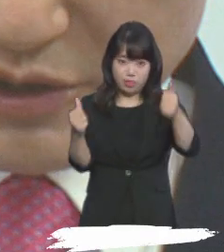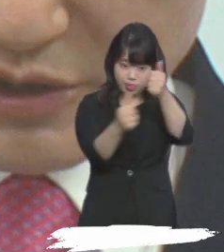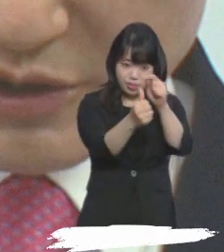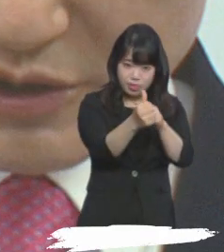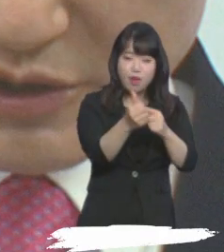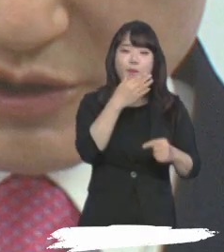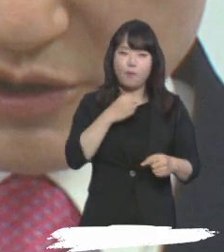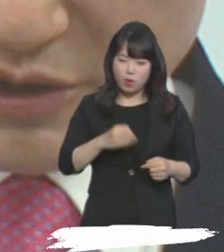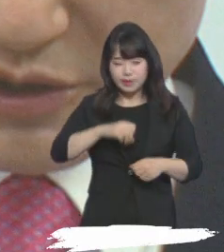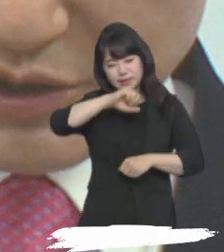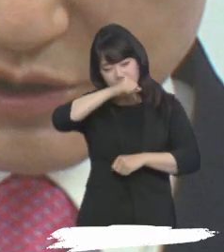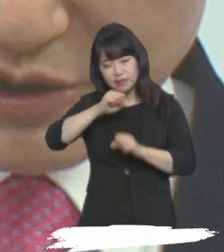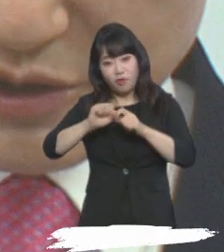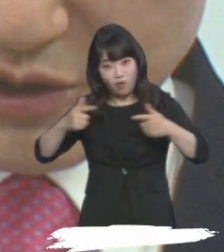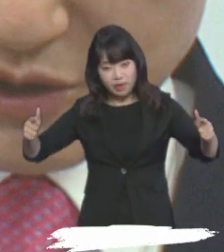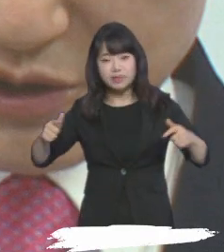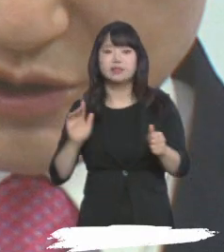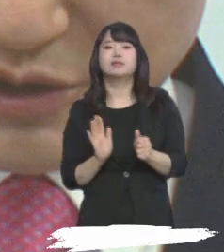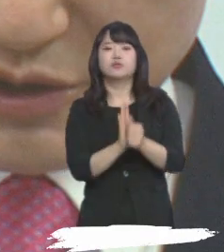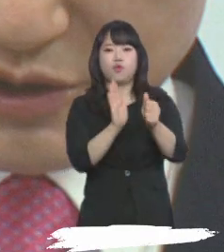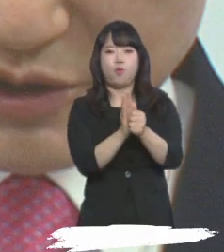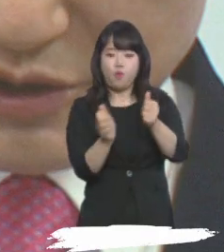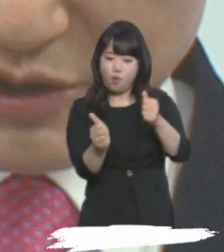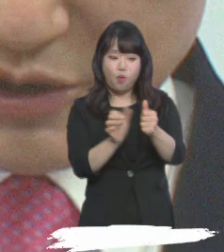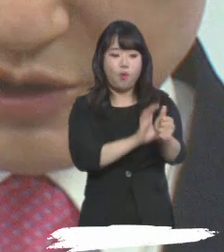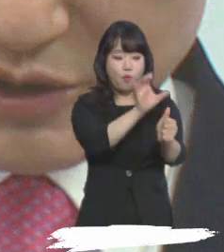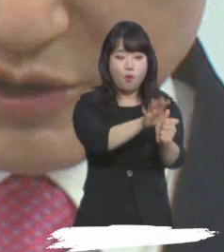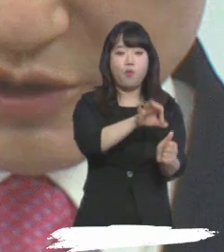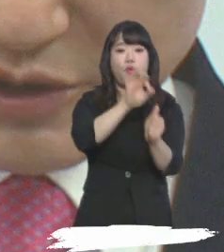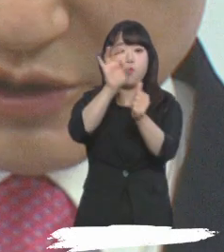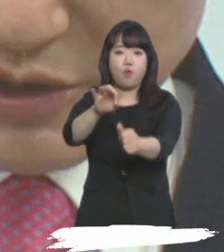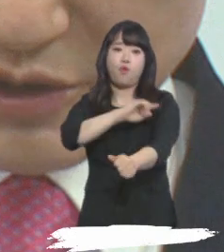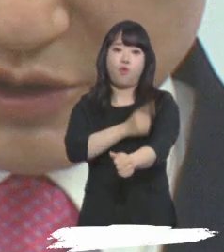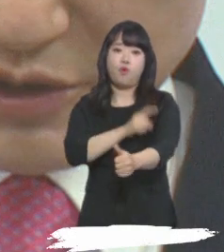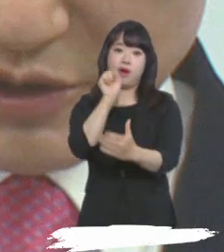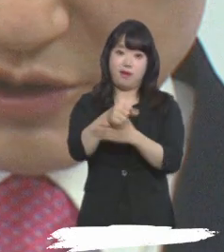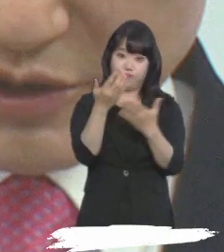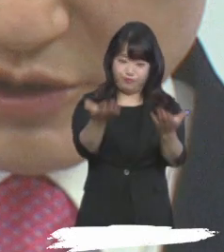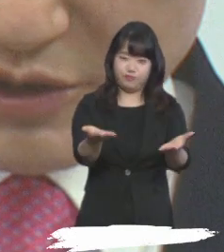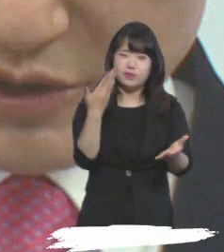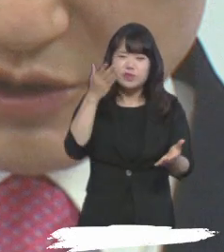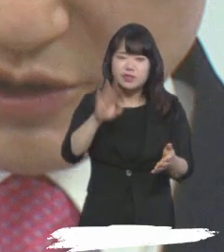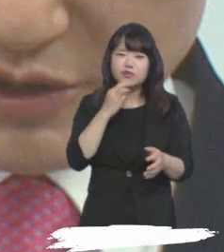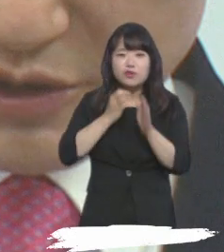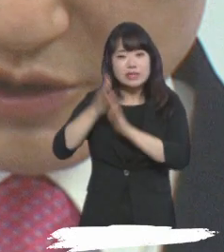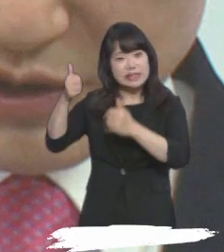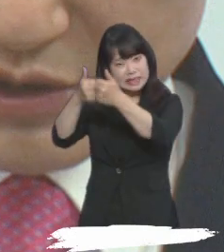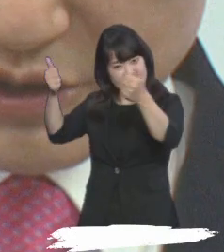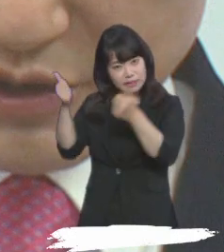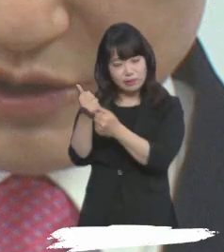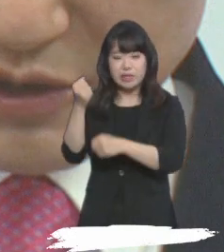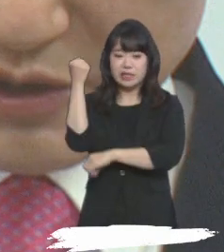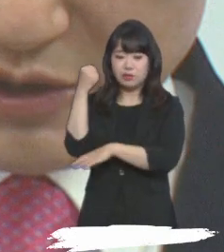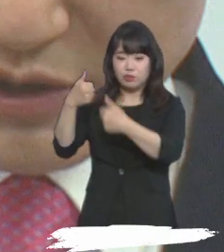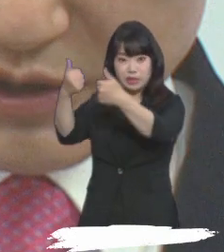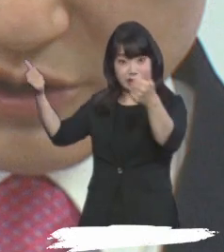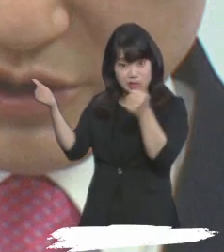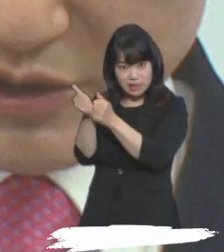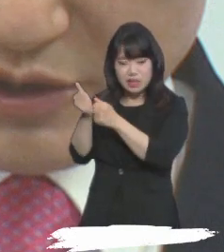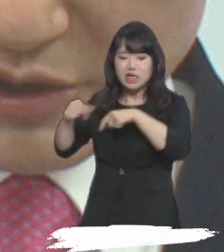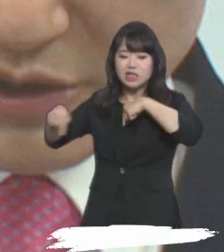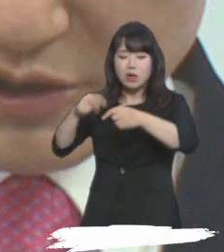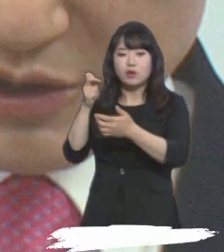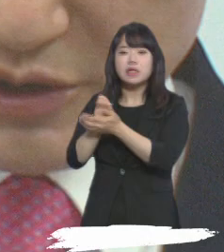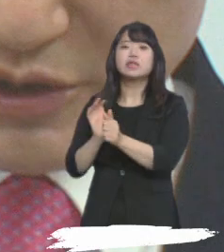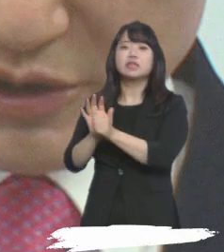행정과 복지, 예산 등 여러 분야의 지원관을 채용하고 있도록 하는데요. 그런데 서울시의 기초의회 가운데